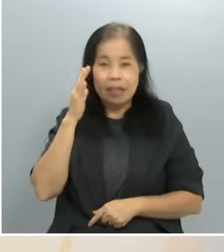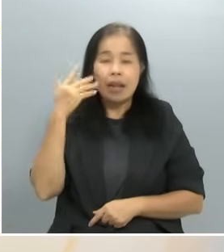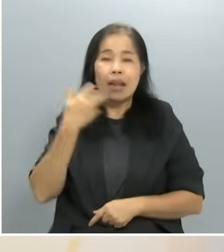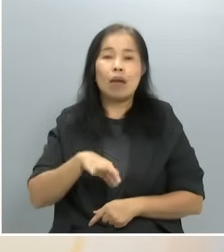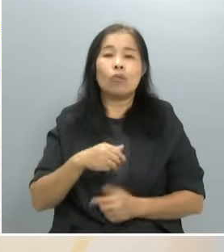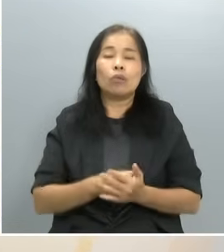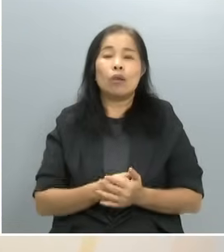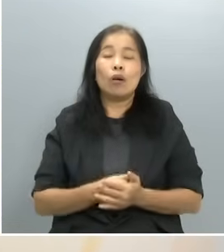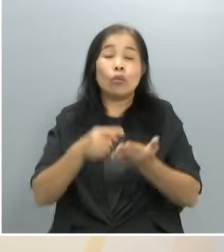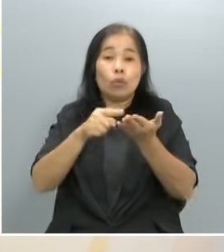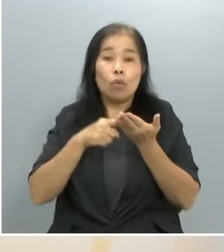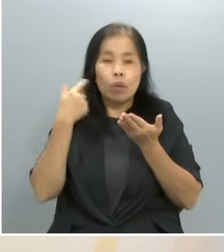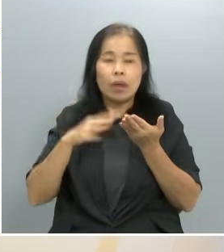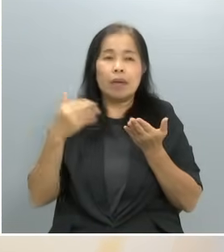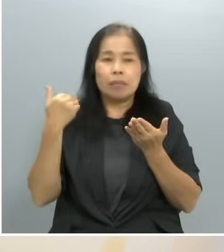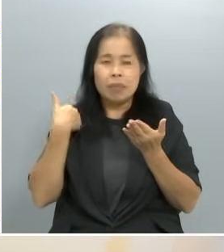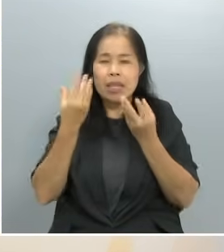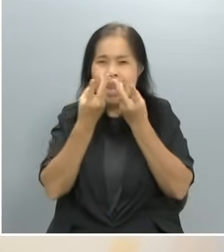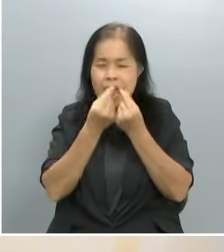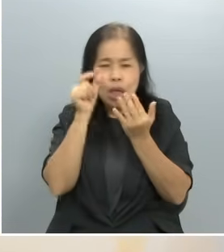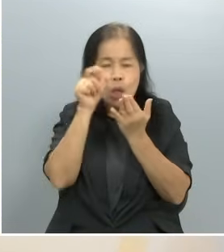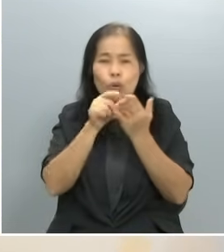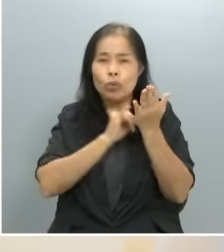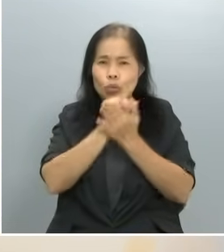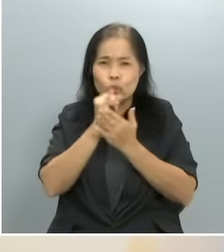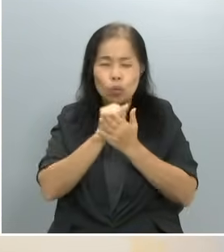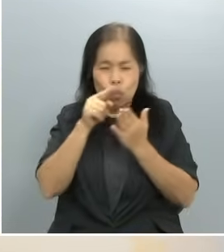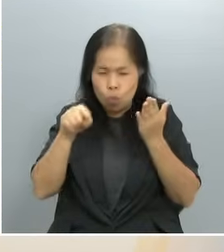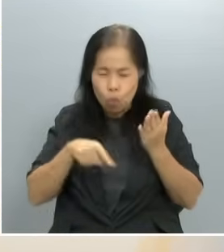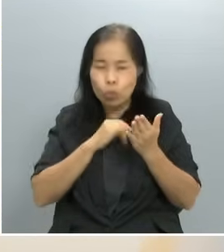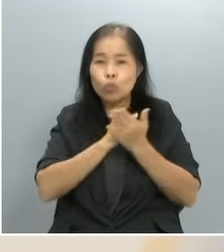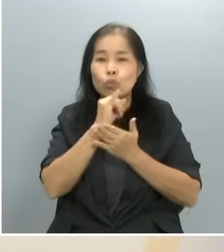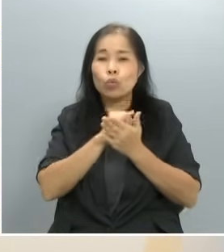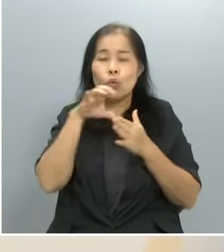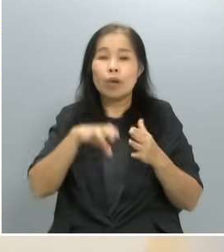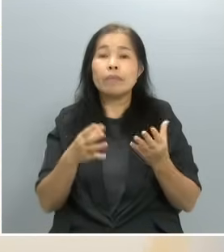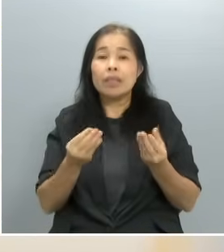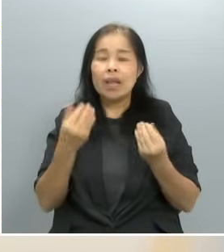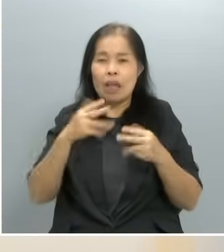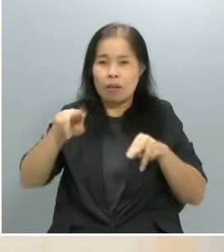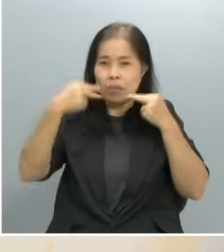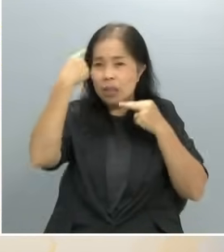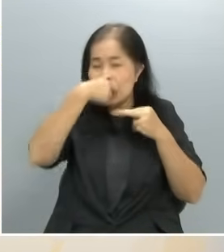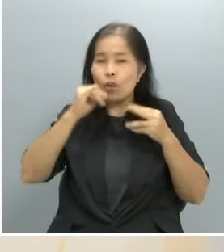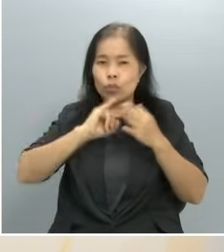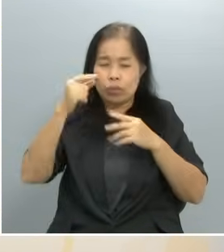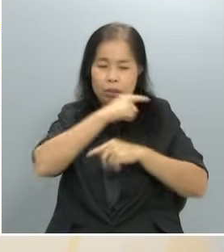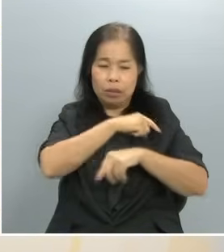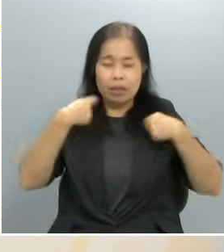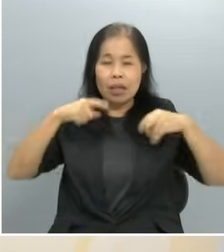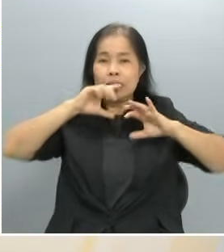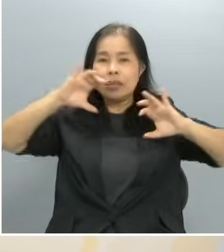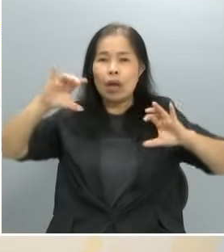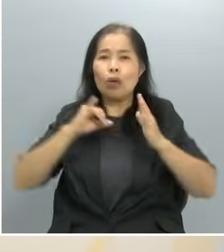มาตรงเป๊ะเลขโฉนดก็ใช่ระวังที่ดินก็ใช่ตรงนี้ใช่หมดเลยแล้ว Video Callให้เห็นหน้าแต่งกายเป็นข้าราชการบอกให้โอนเงิน